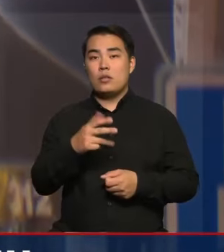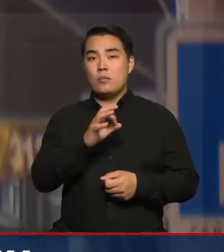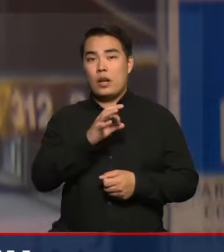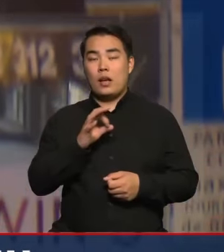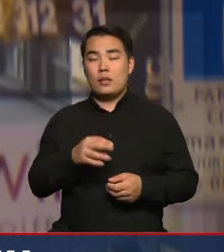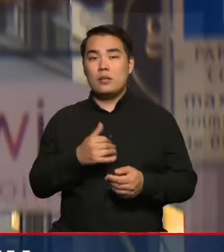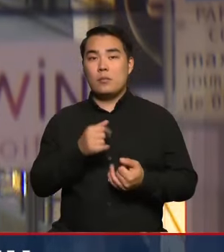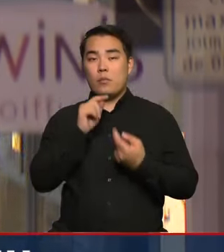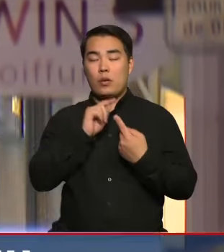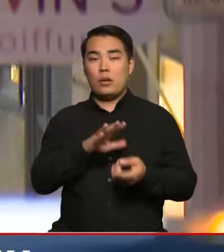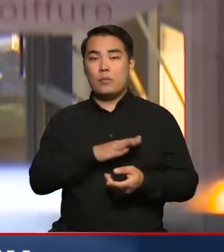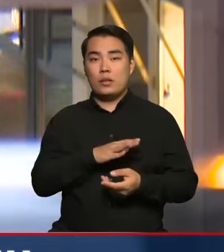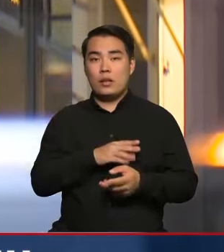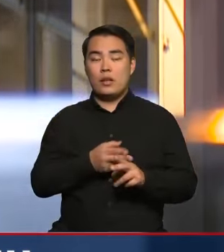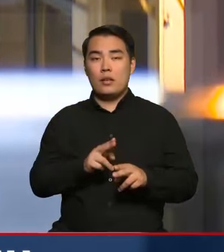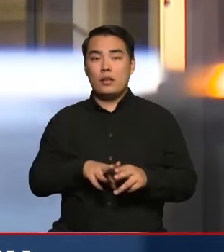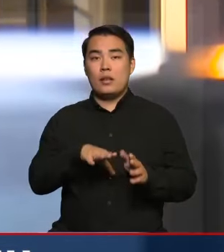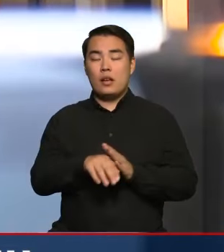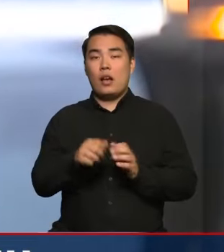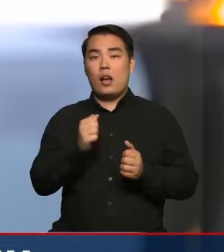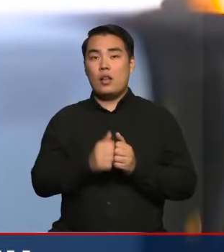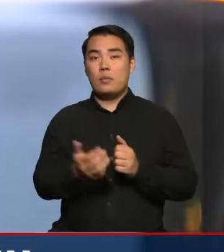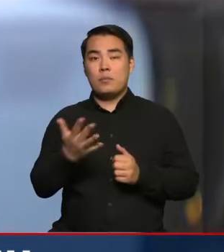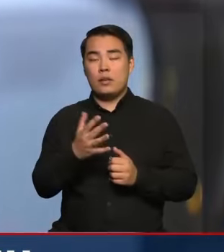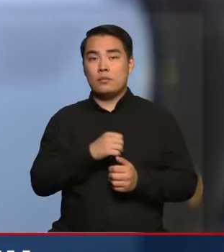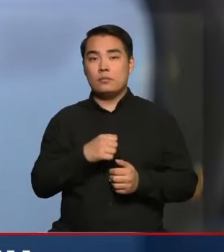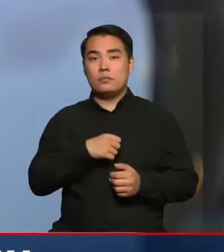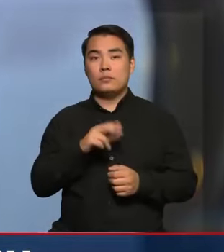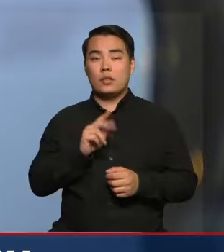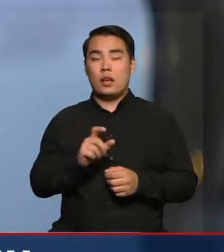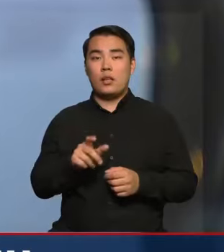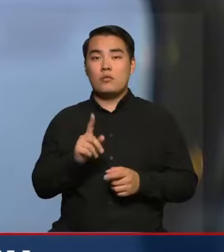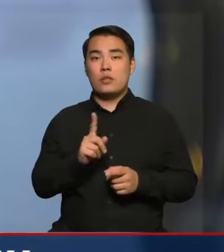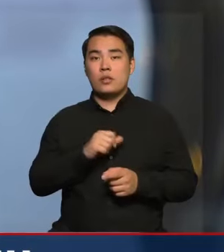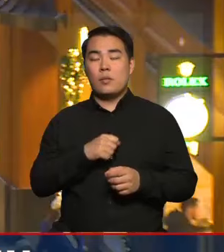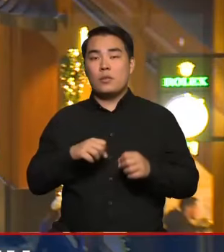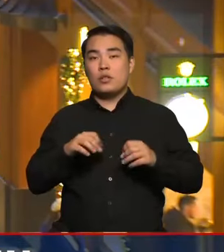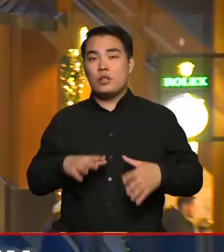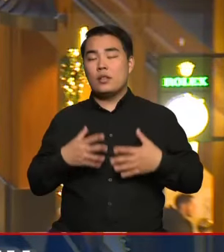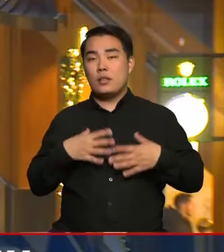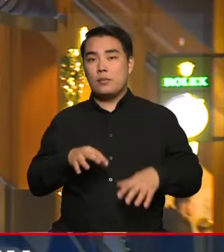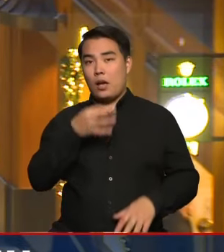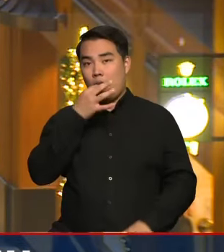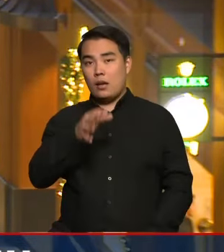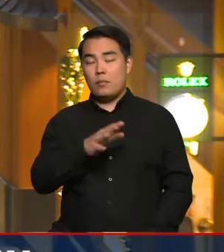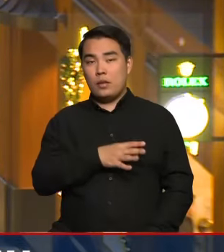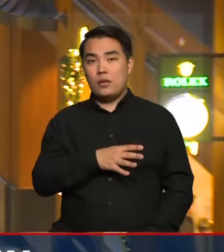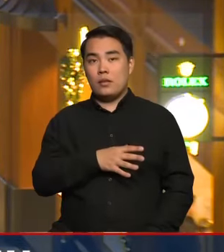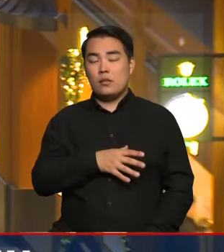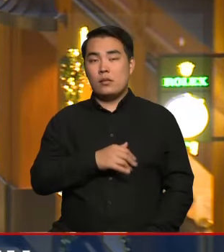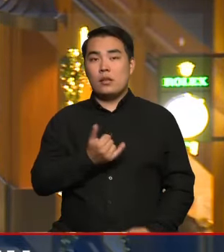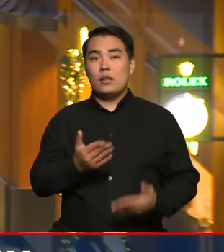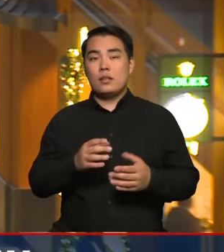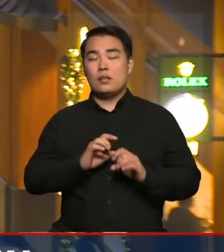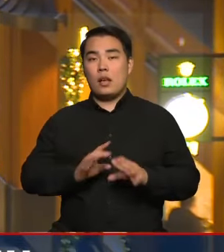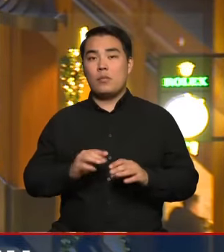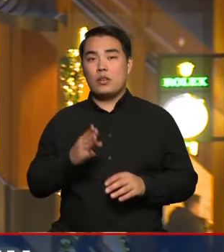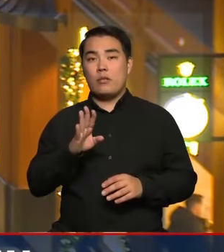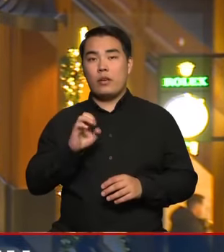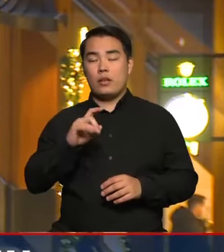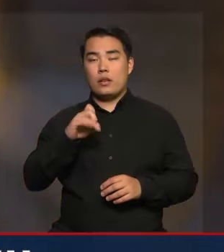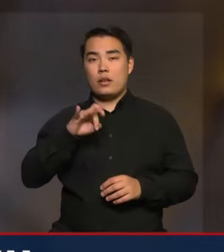43% қарсылық білдірген. Ал әрбірі 5-ші респондент әлі түпкілікті шешім қабылдамағанын көрсеткен. Айта кетсек, қазір